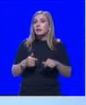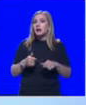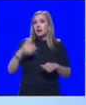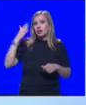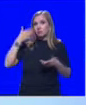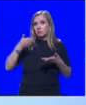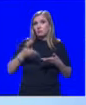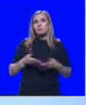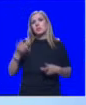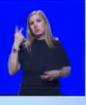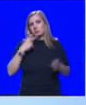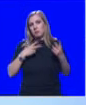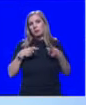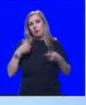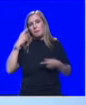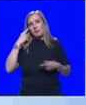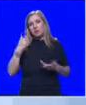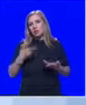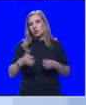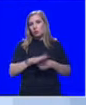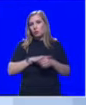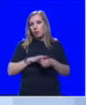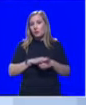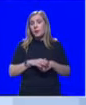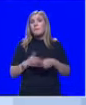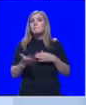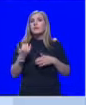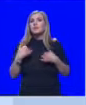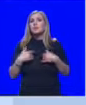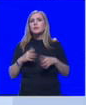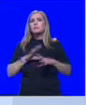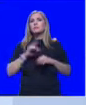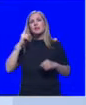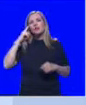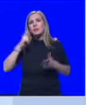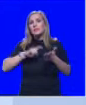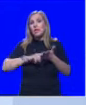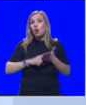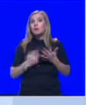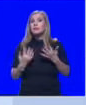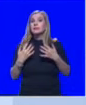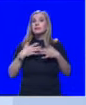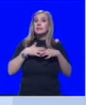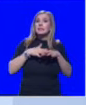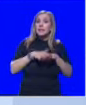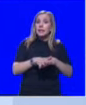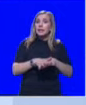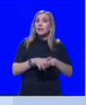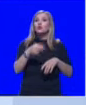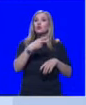на кабинет? Разбира се, че това смятам, че стои. Преди това имаше един безумен закон да бъдат сляти службите за